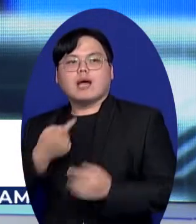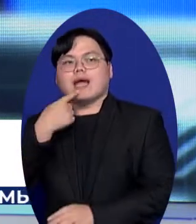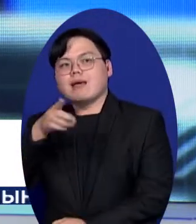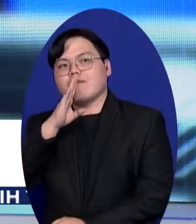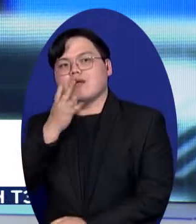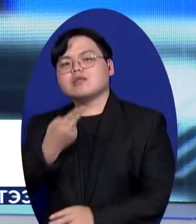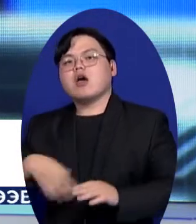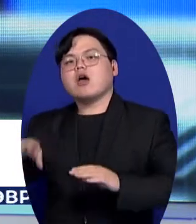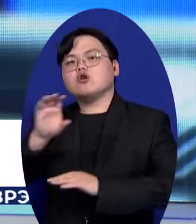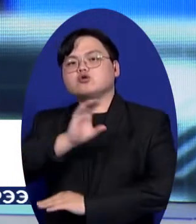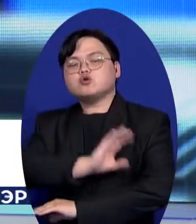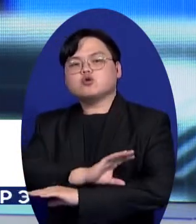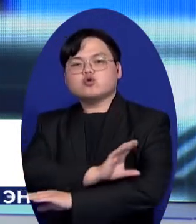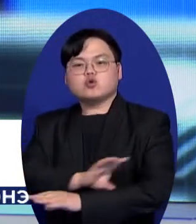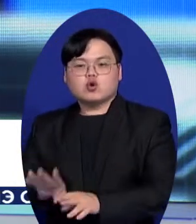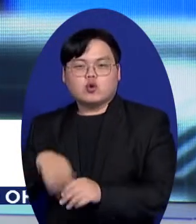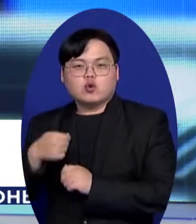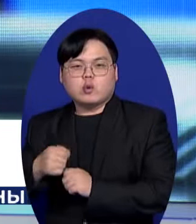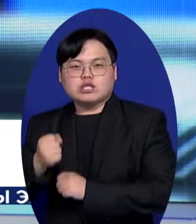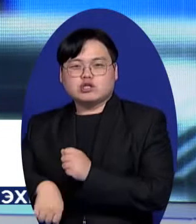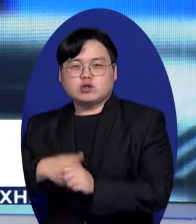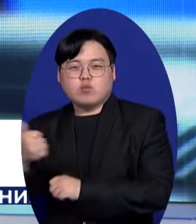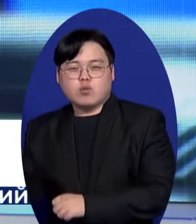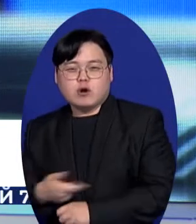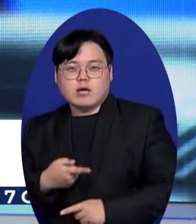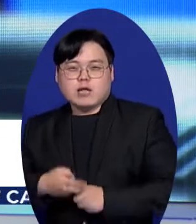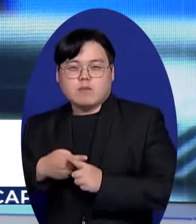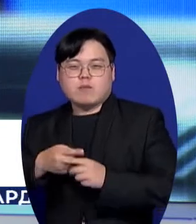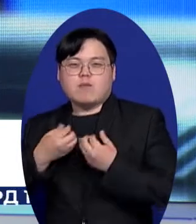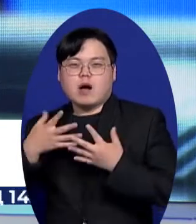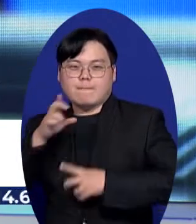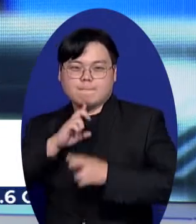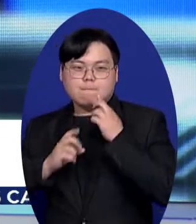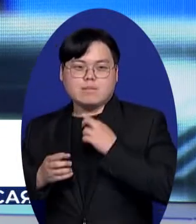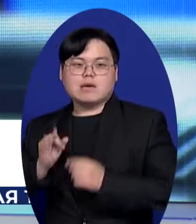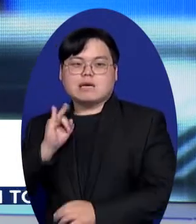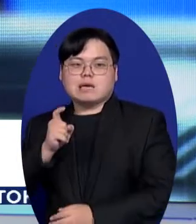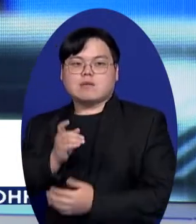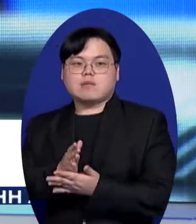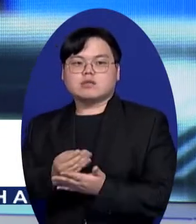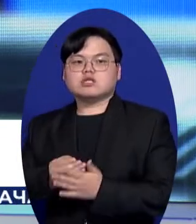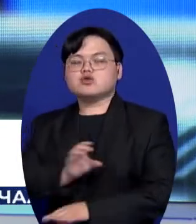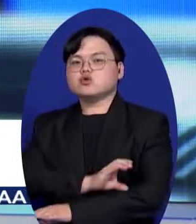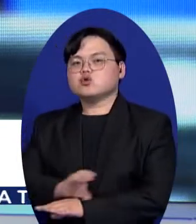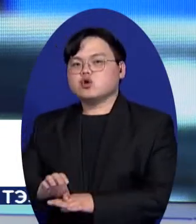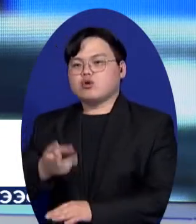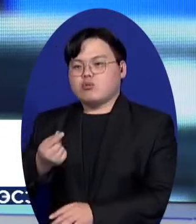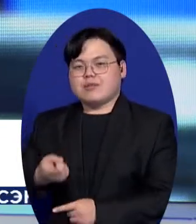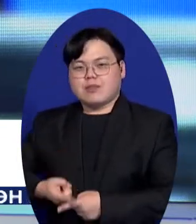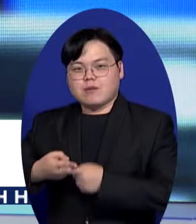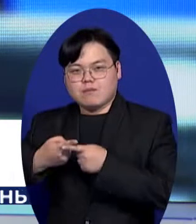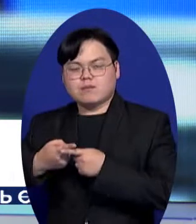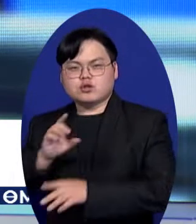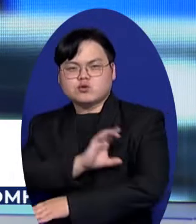ихтэй сургуулиудын сургалтын төлбөр жил бүр нэмэгддэг нь олон эрсдэлт дагуулдаг гэдгийг мэрэгжилтнүүд хэлдэг. Сургалтын төлбөр нэмэгдсэн ч гэсэн